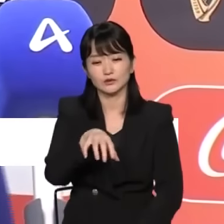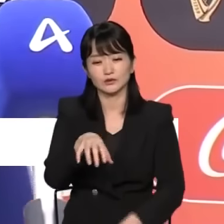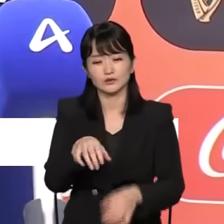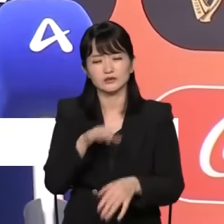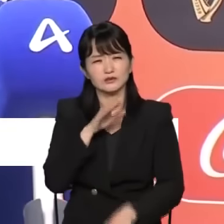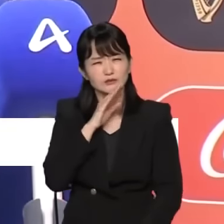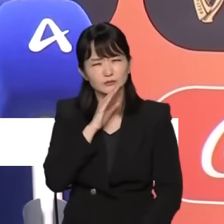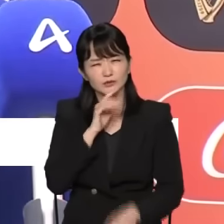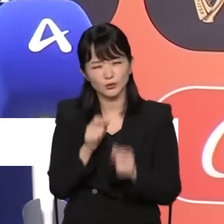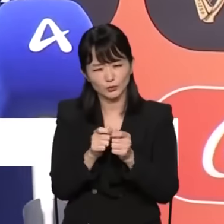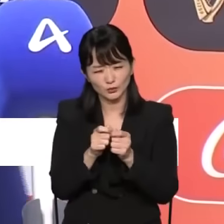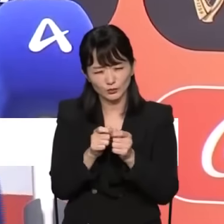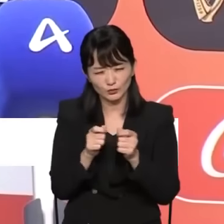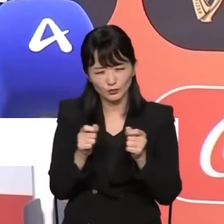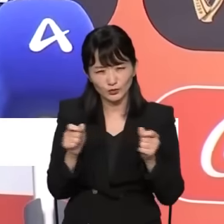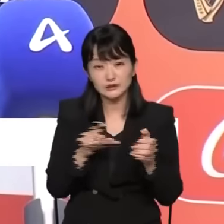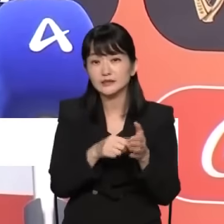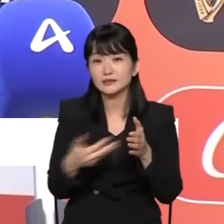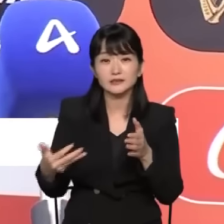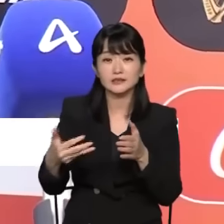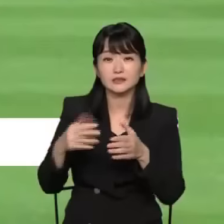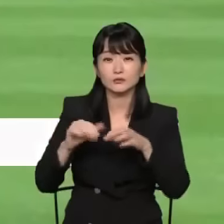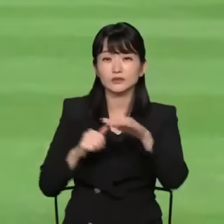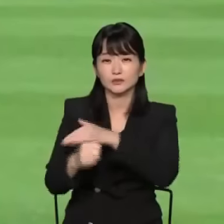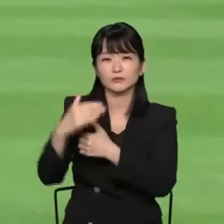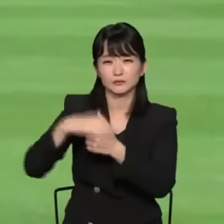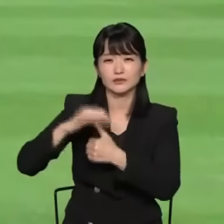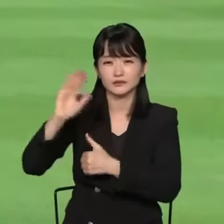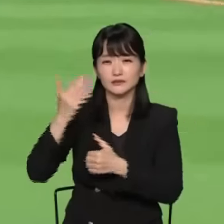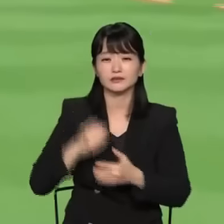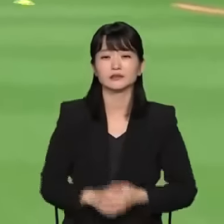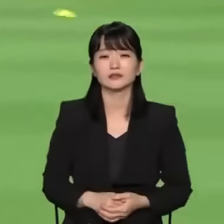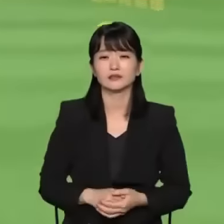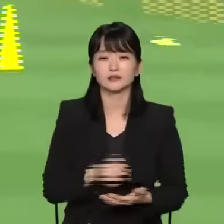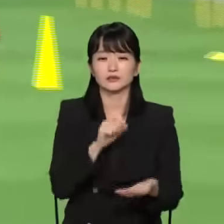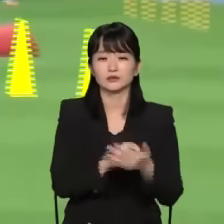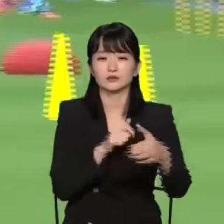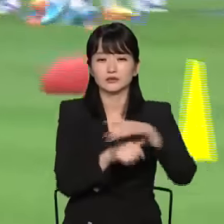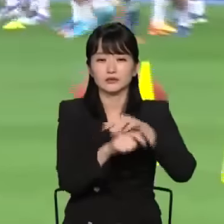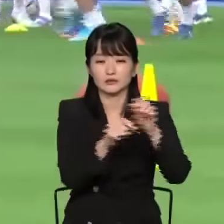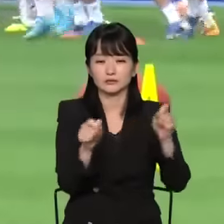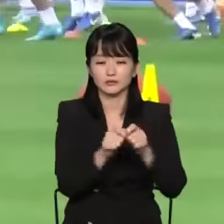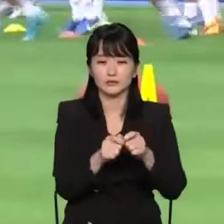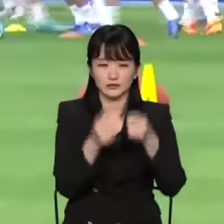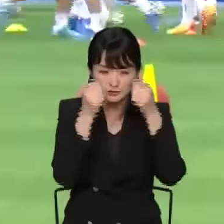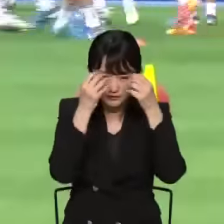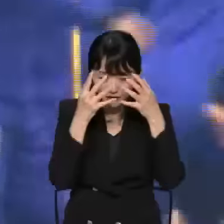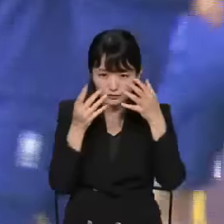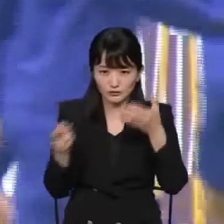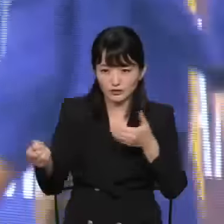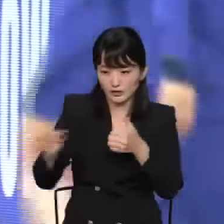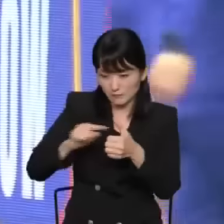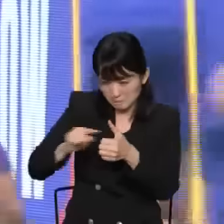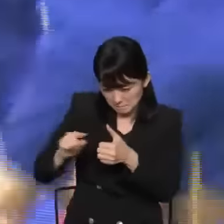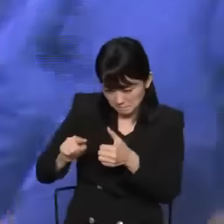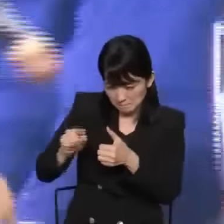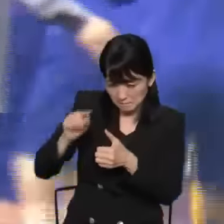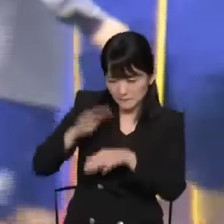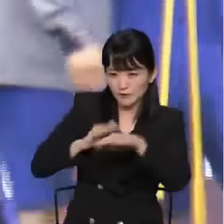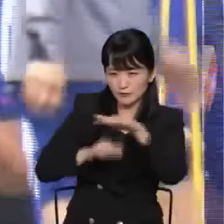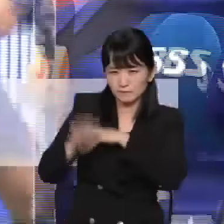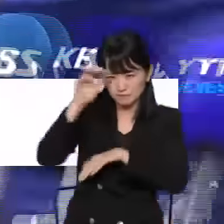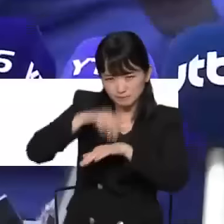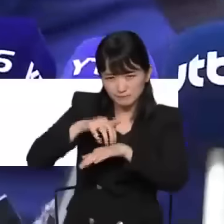오랜 시간이 지나서 왔는데 축구대표팀은 오늘 새롭게 합류한 선수들과 훈련을 이어갔습니다.